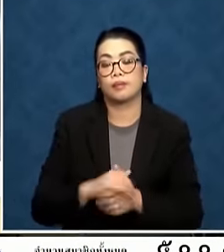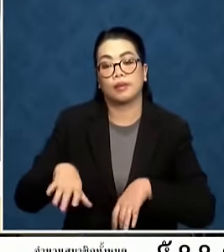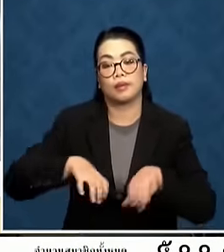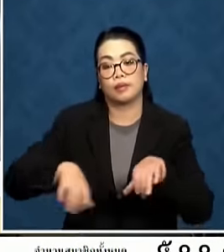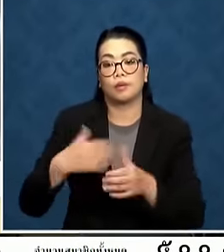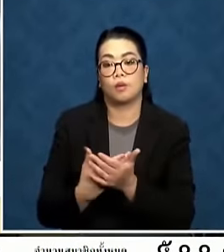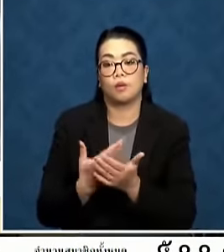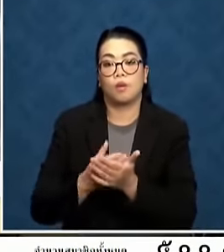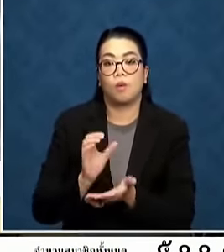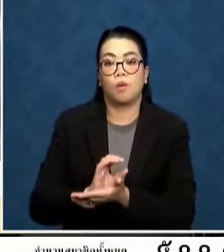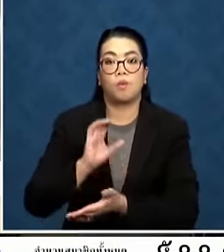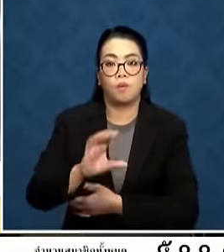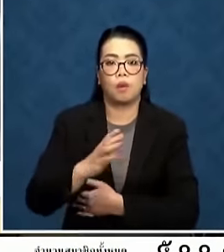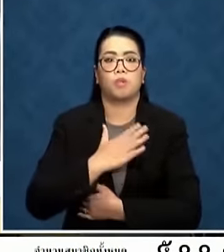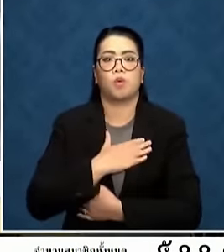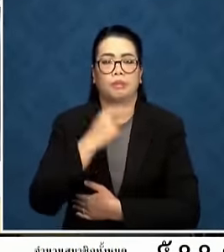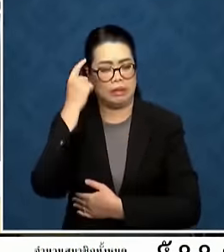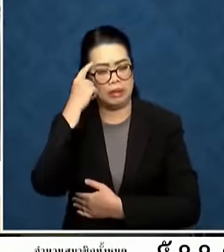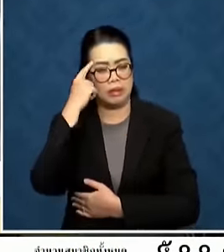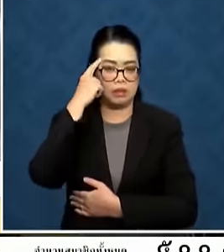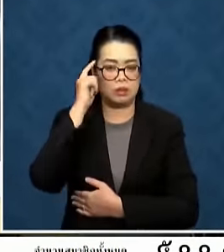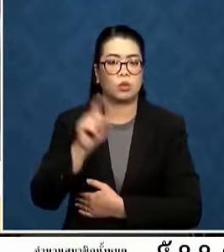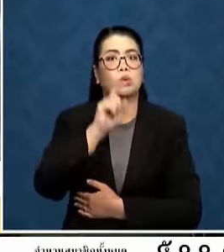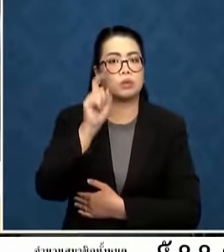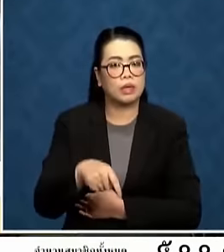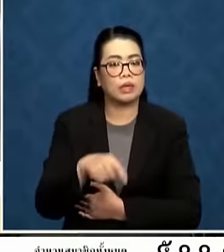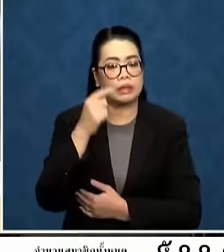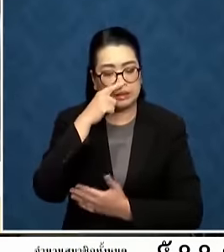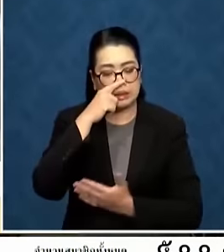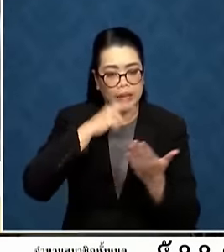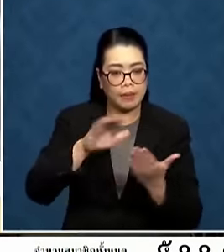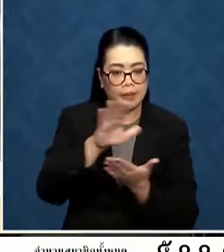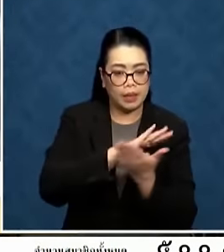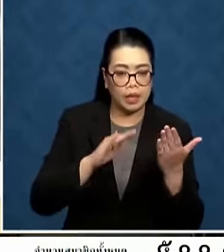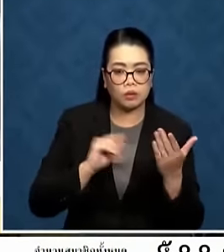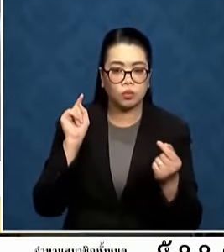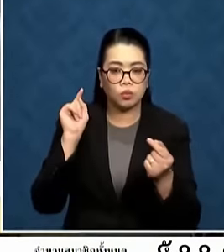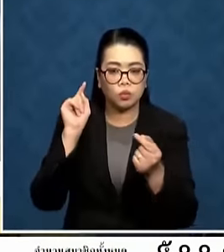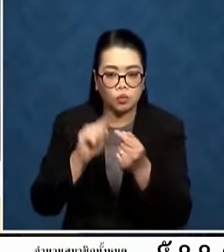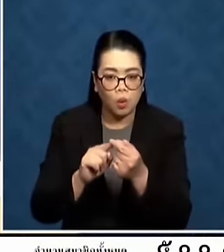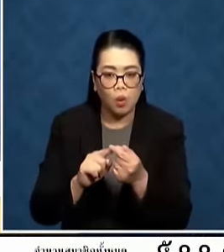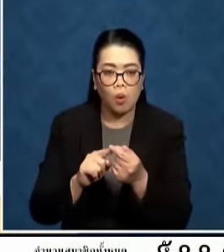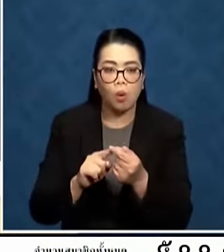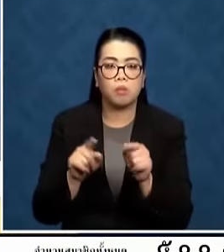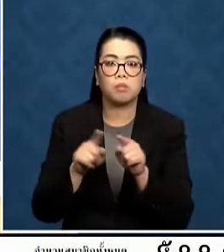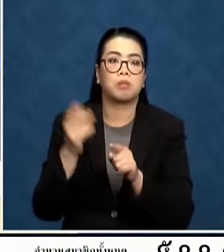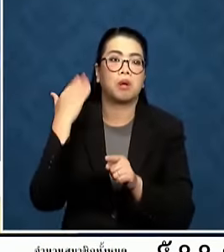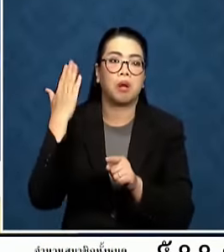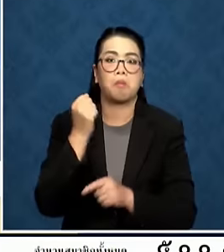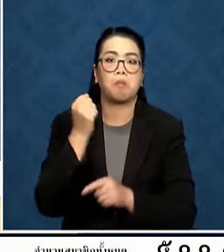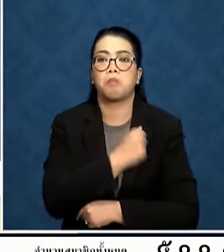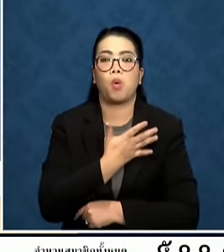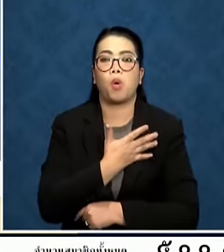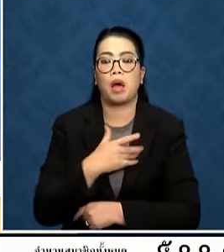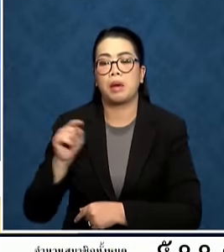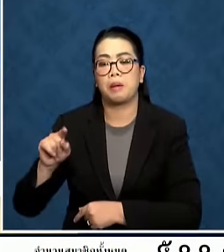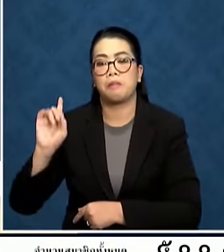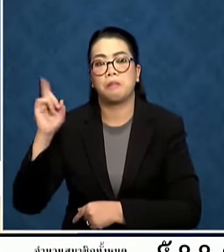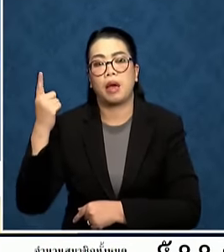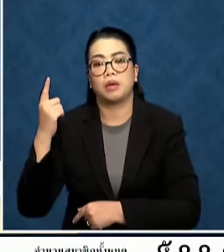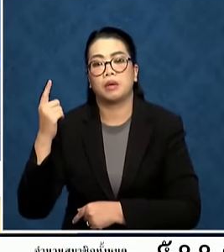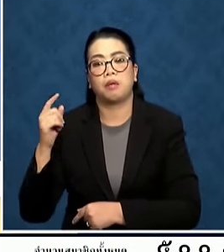ประมาณแบบนี้ผมเกรงว่าสุดท้ายท่านจะพาประเทศไปสู่จุดที่เรียกว่าโกทเก่าไม่ไหวโทใหม่ไม่